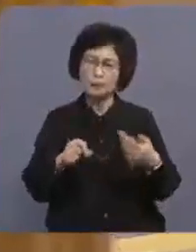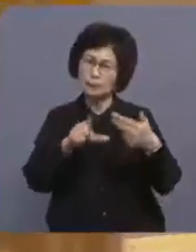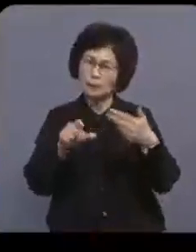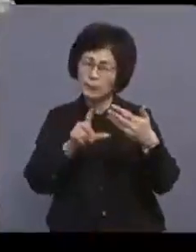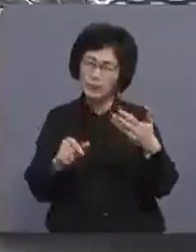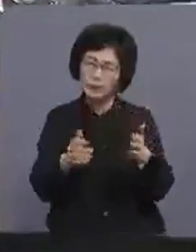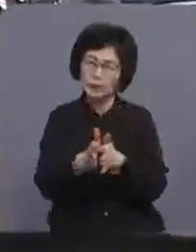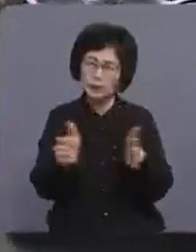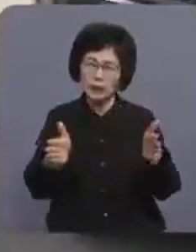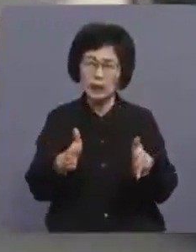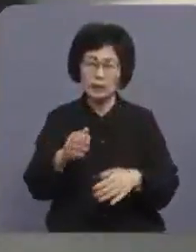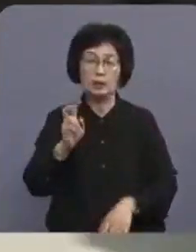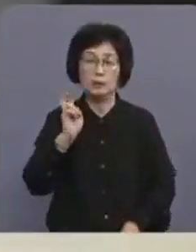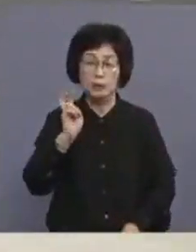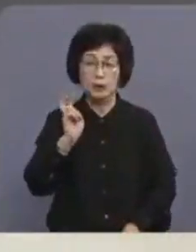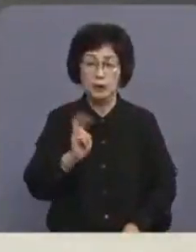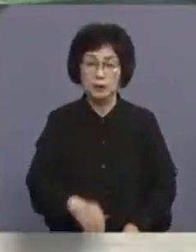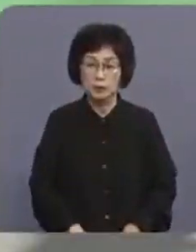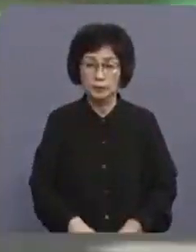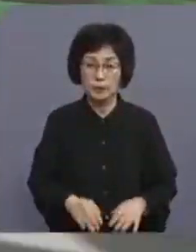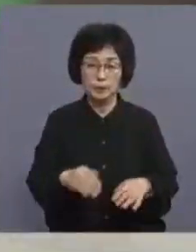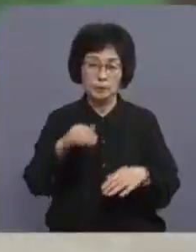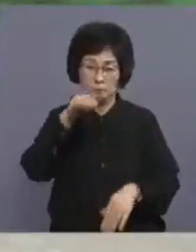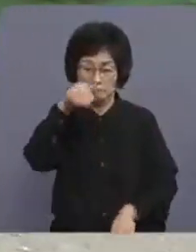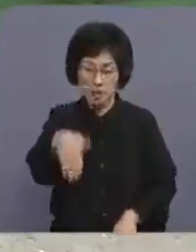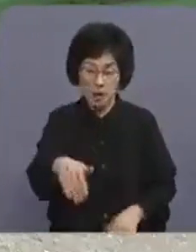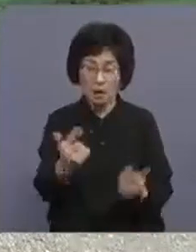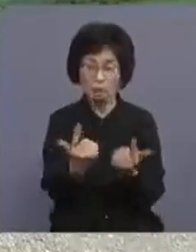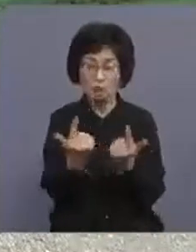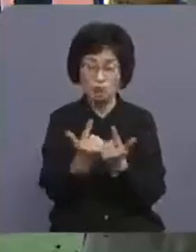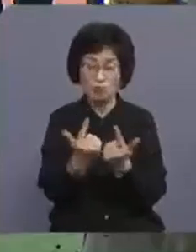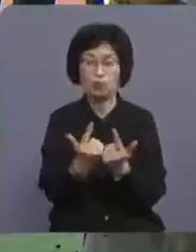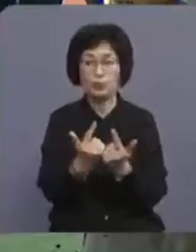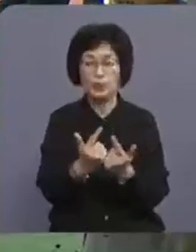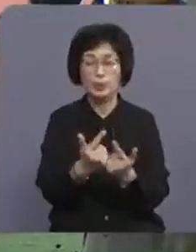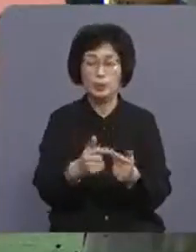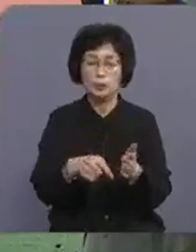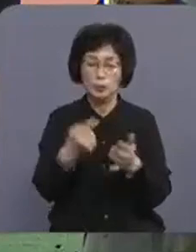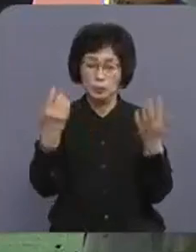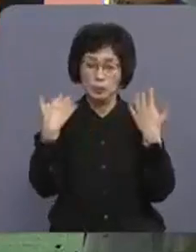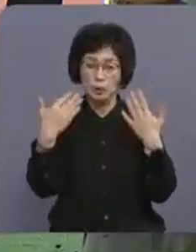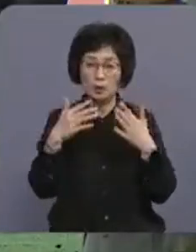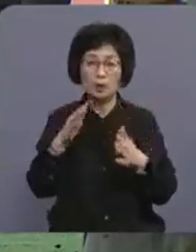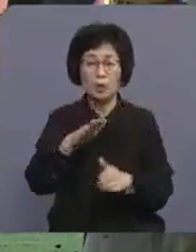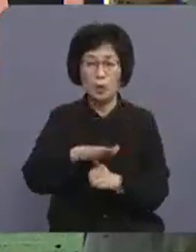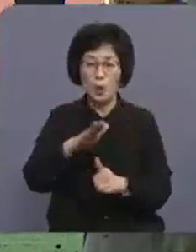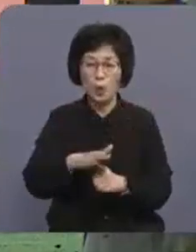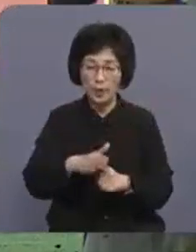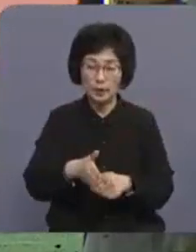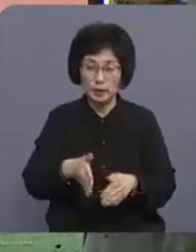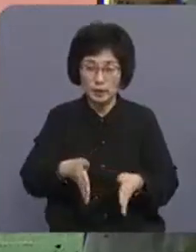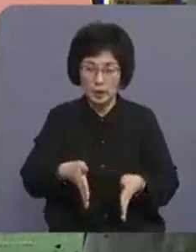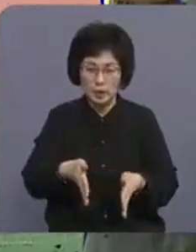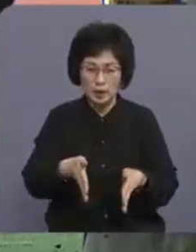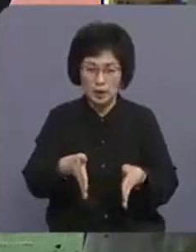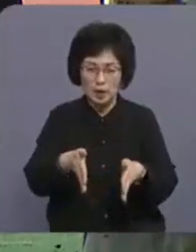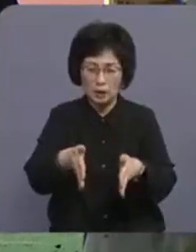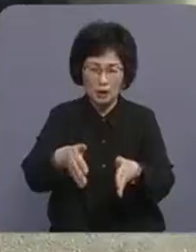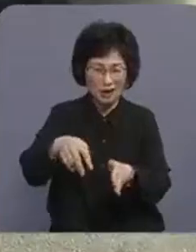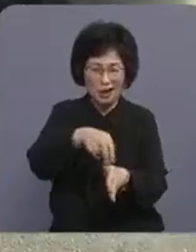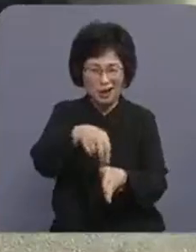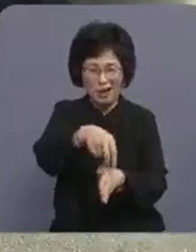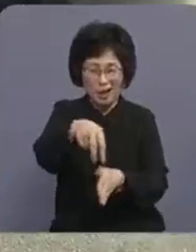가능합니다. 통학로 경사가 심한 부산 북구의 한 초등학교. 아이들이 골목을 지나는 차와 뒤섞여